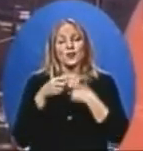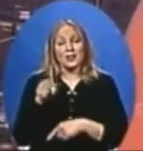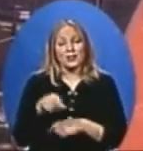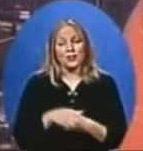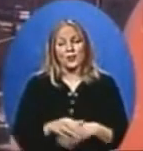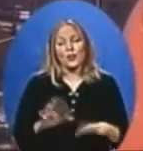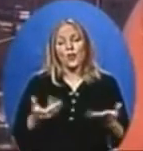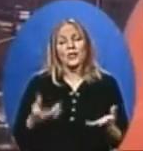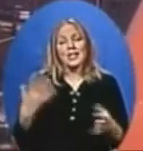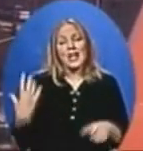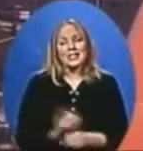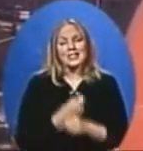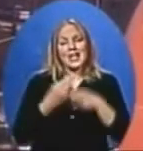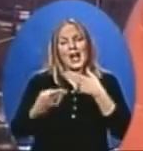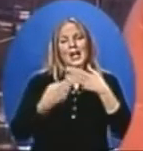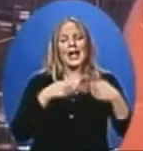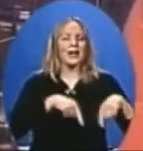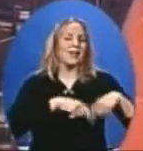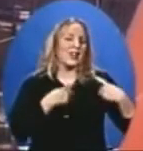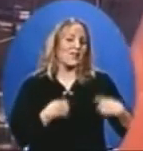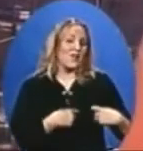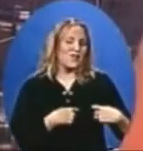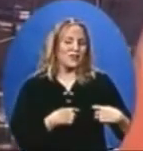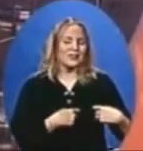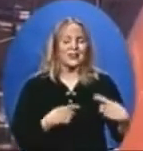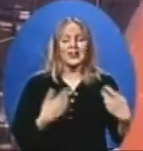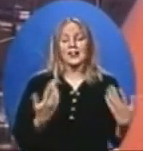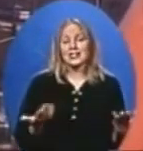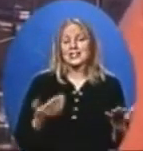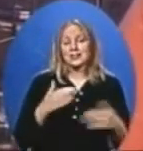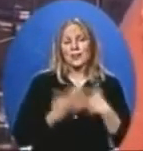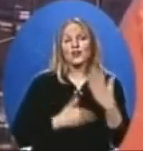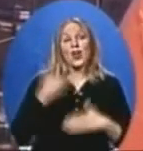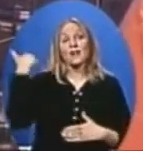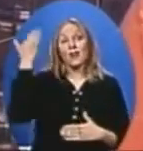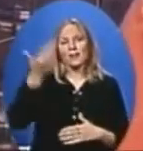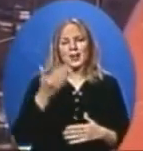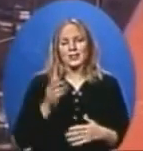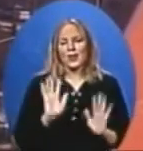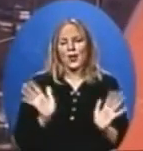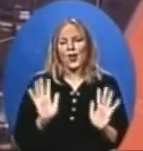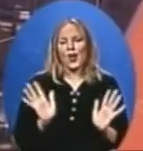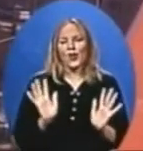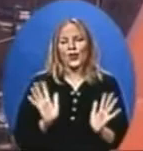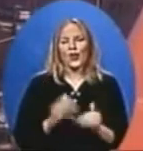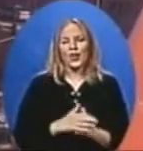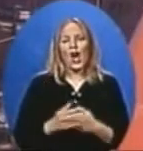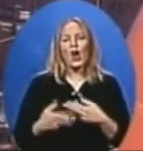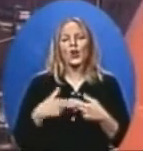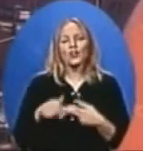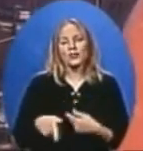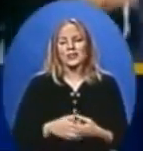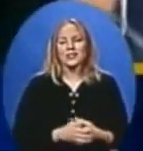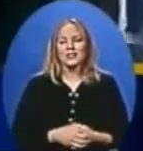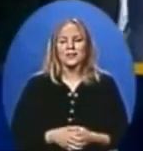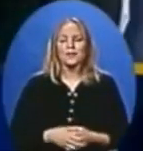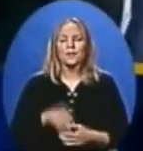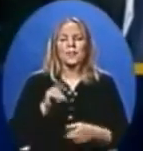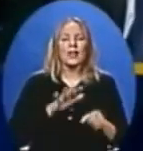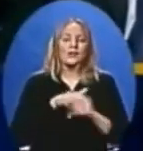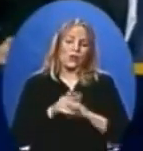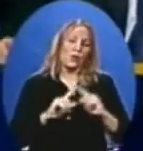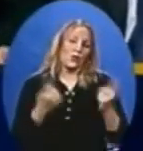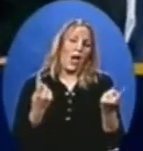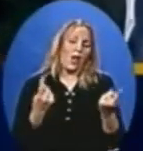שם, כן? אולי זה יצליח לקרב לבבות. זה בשלב הבא, זה לא כל כך, אנחנו לא כל כך קרובים לזה. יש